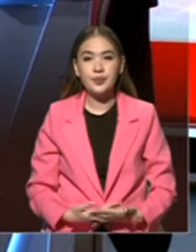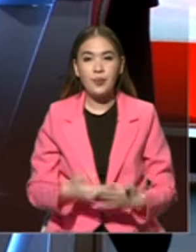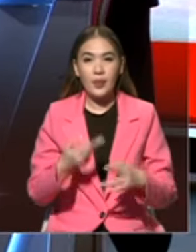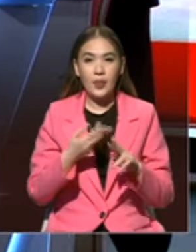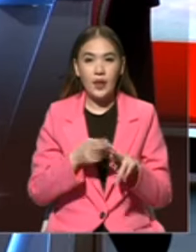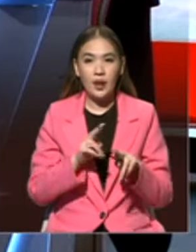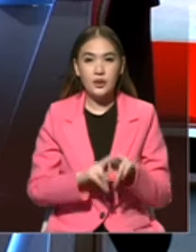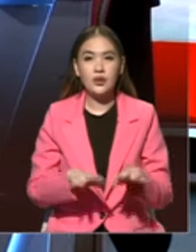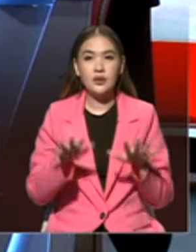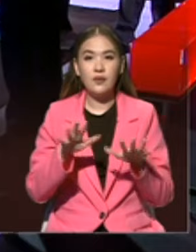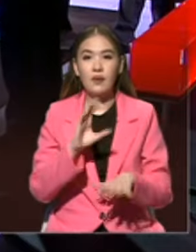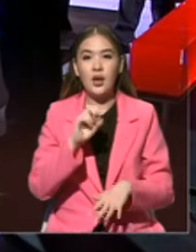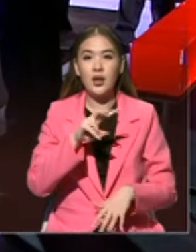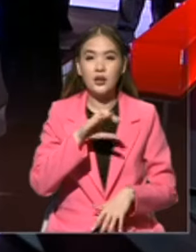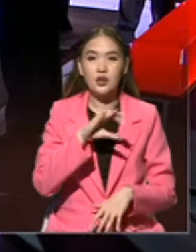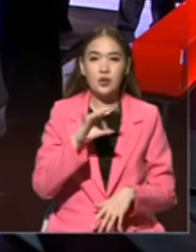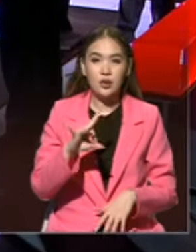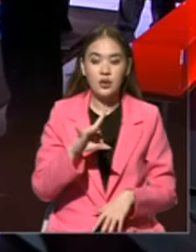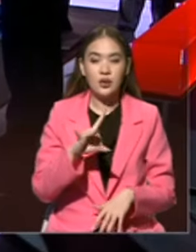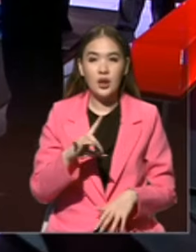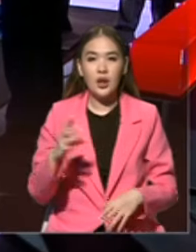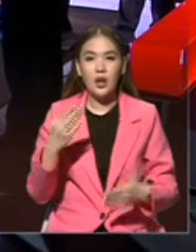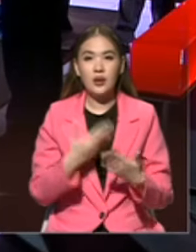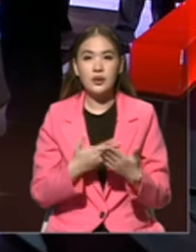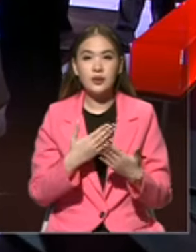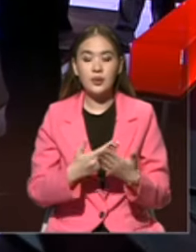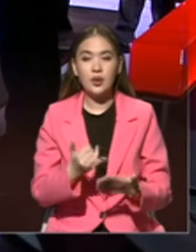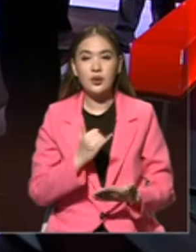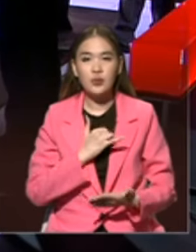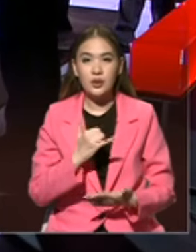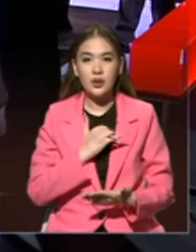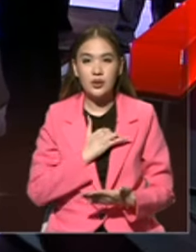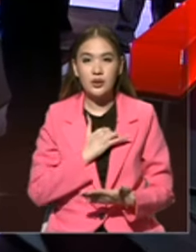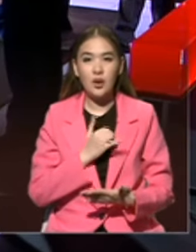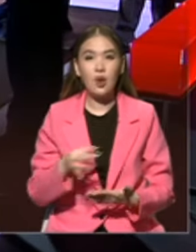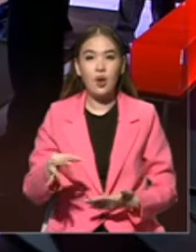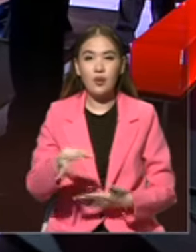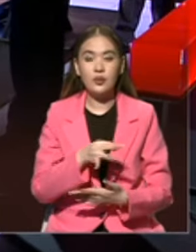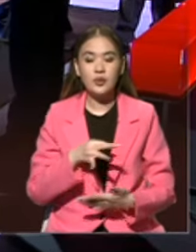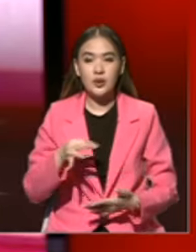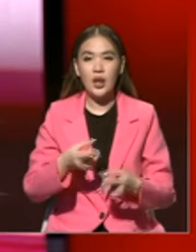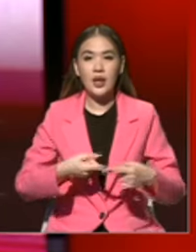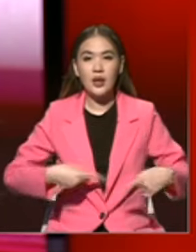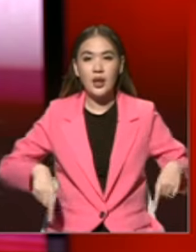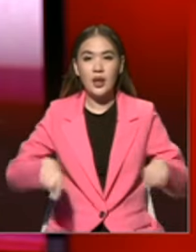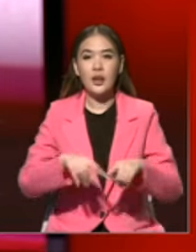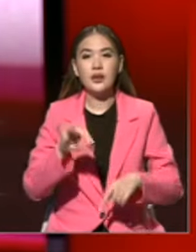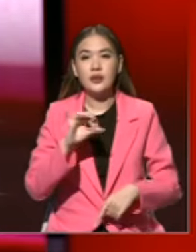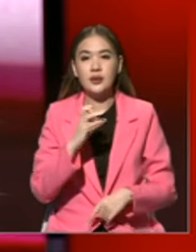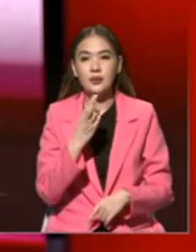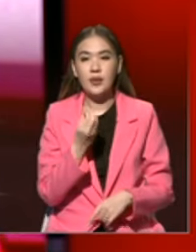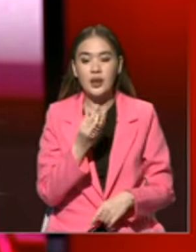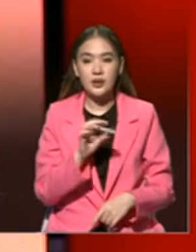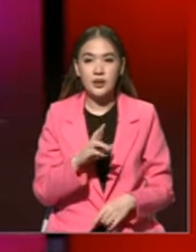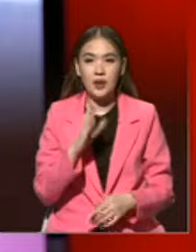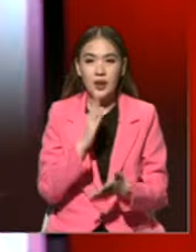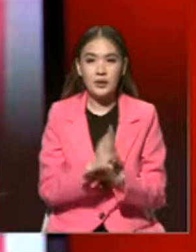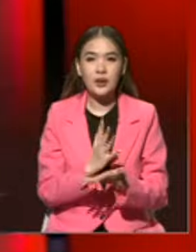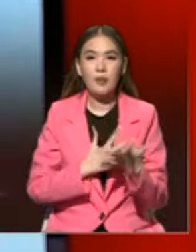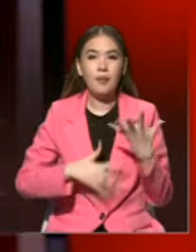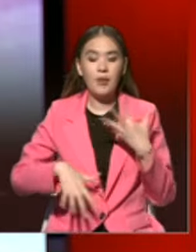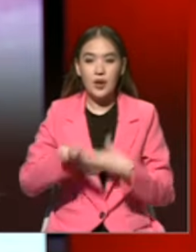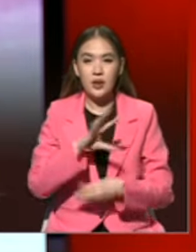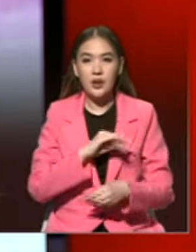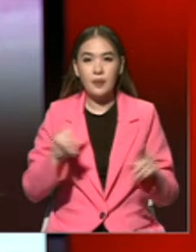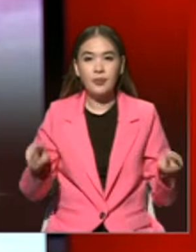өкілдердің волонтерлар дейміз ғой, сосын мына біздің облыстық территориялық инспекциялар бар, ветеринарлық мамандардың барлығының